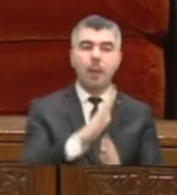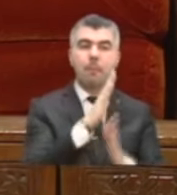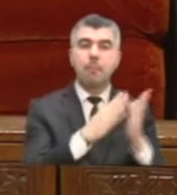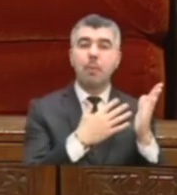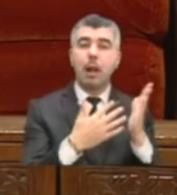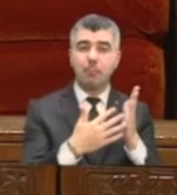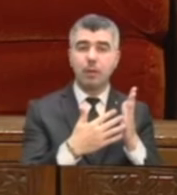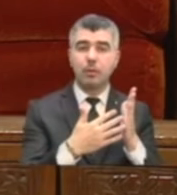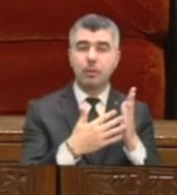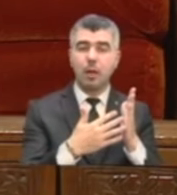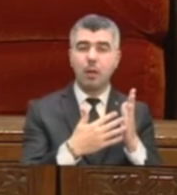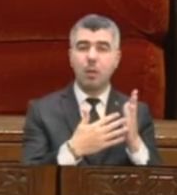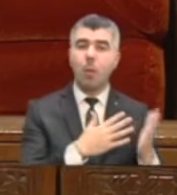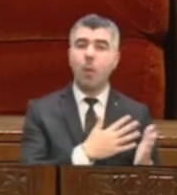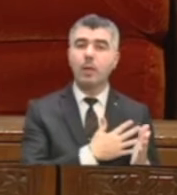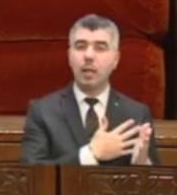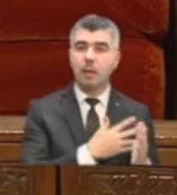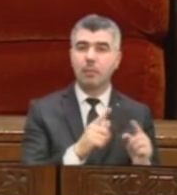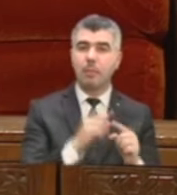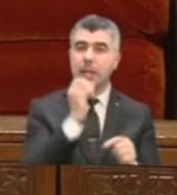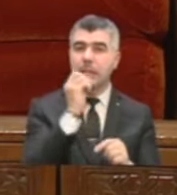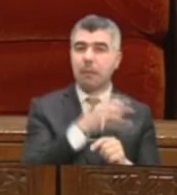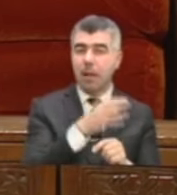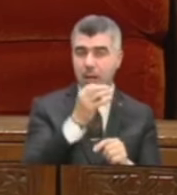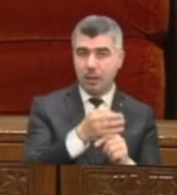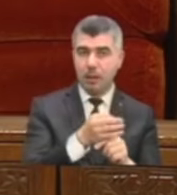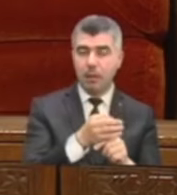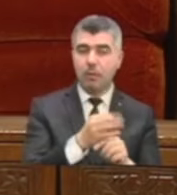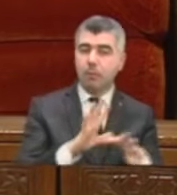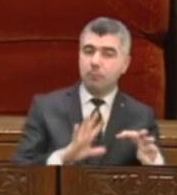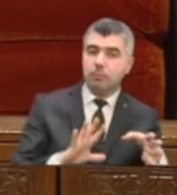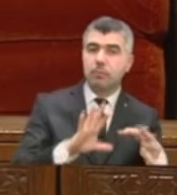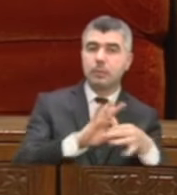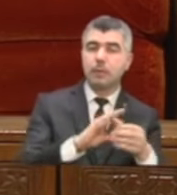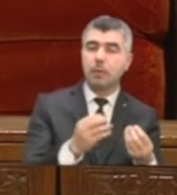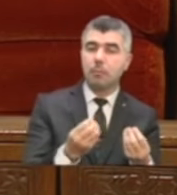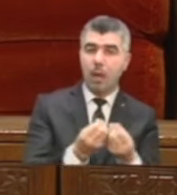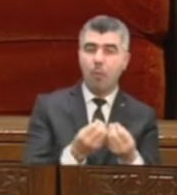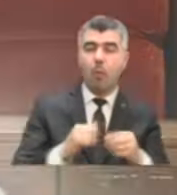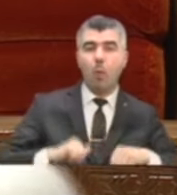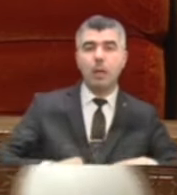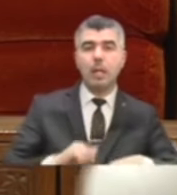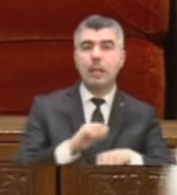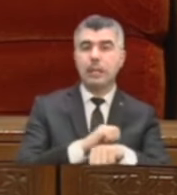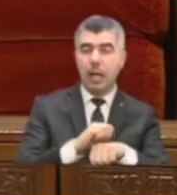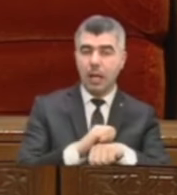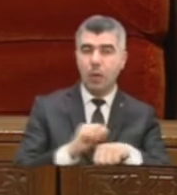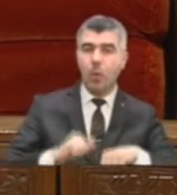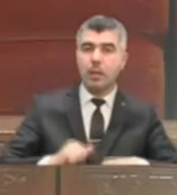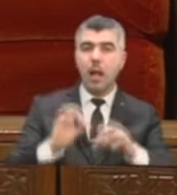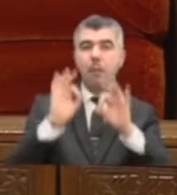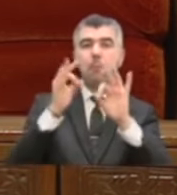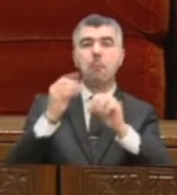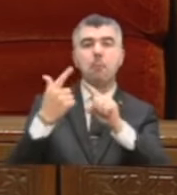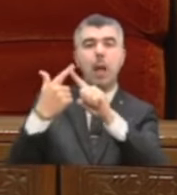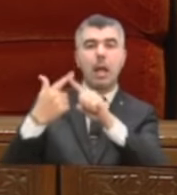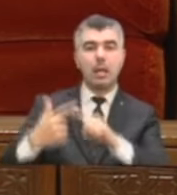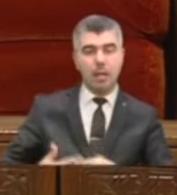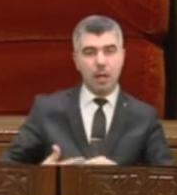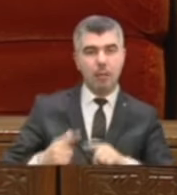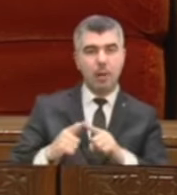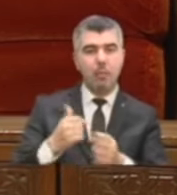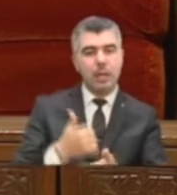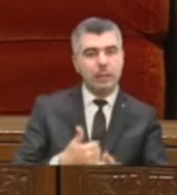للنفاية المنزلية كان دار بشراكة ما بين وزارة الداخلية ووزارة الاقتصاد والمالية في إطار دعم